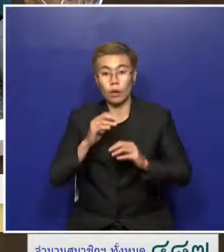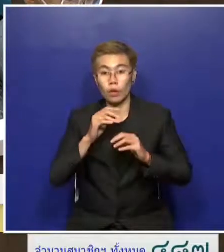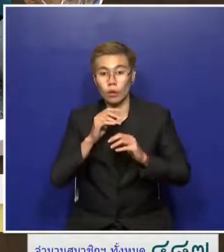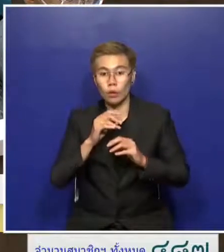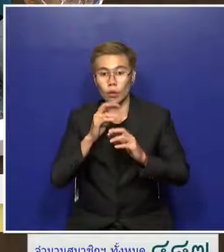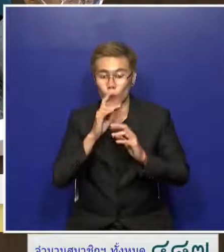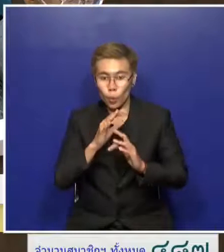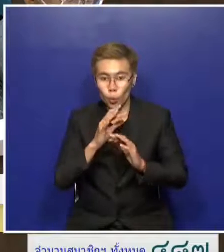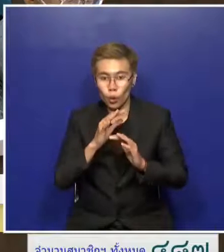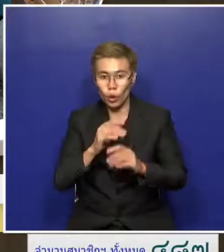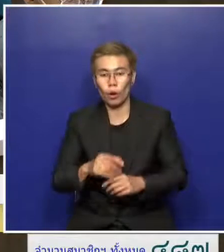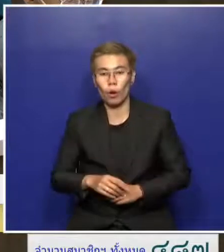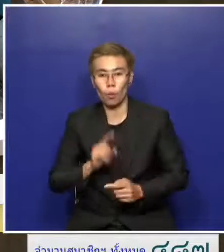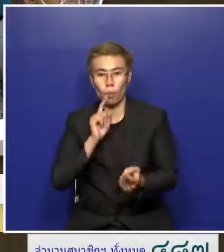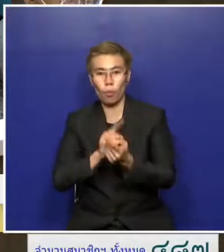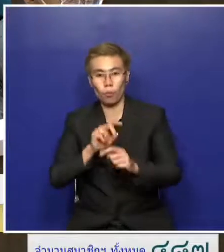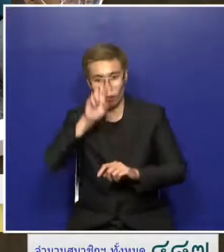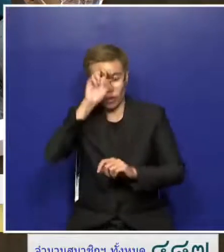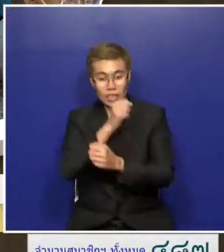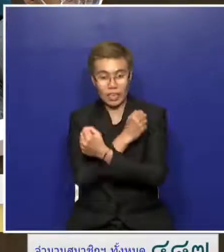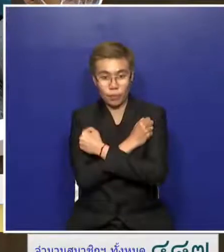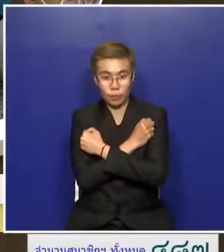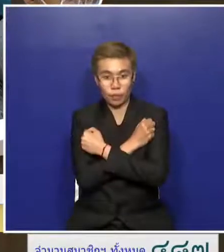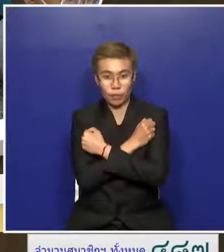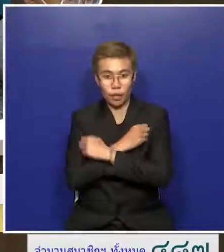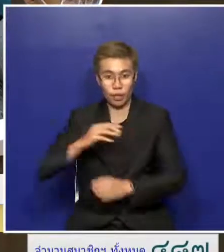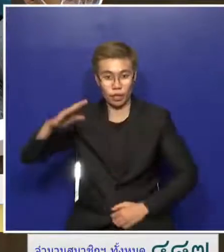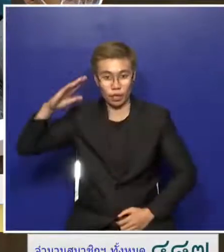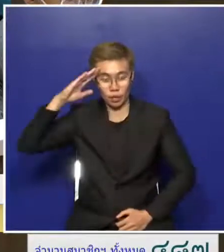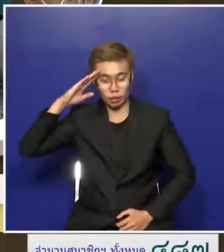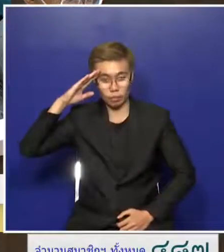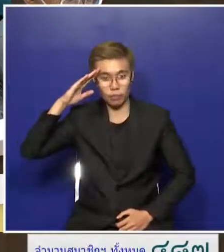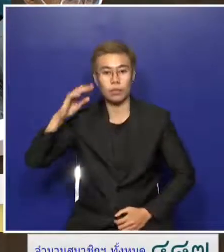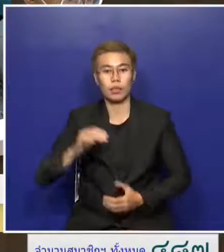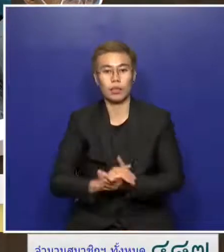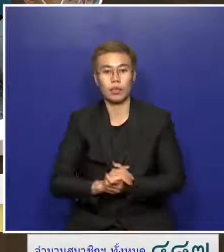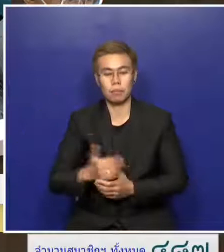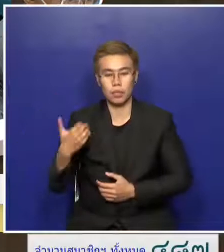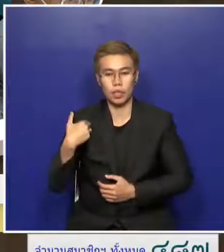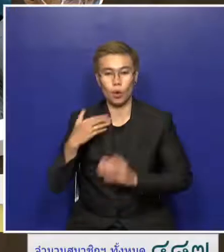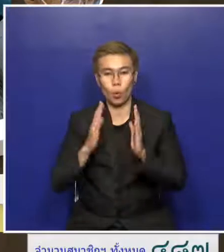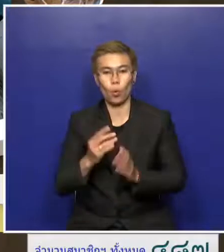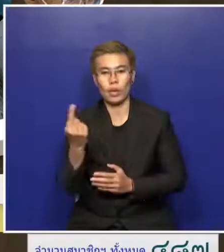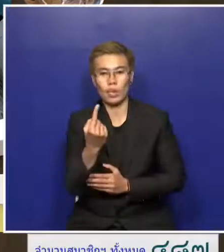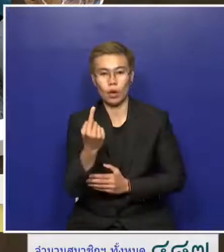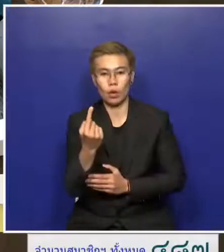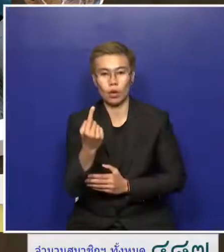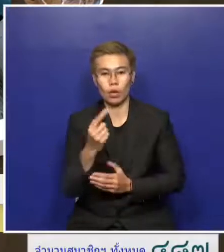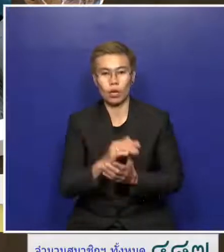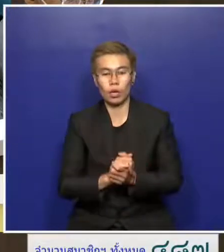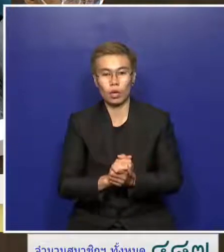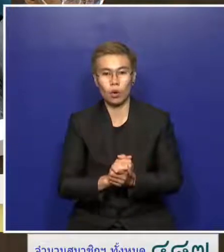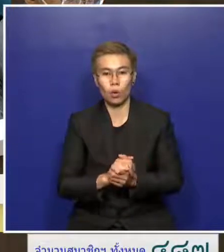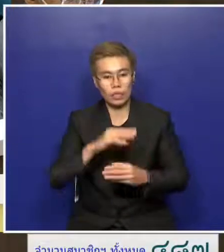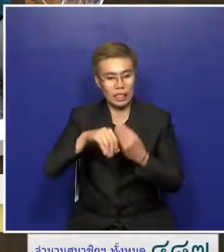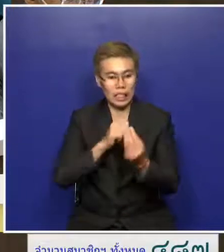อียิบ ติดเช้อโควิต มาลงที่ระยองเพียงแ่รายเดียวเศรฐกิสุดไปปมาณสองเดื